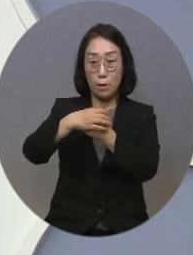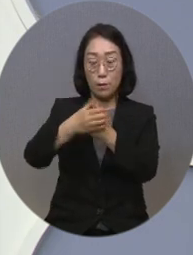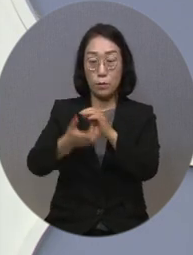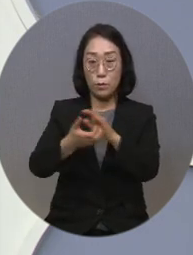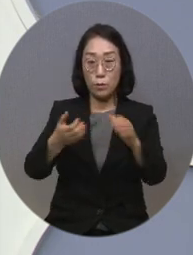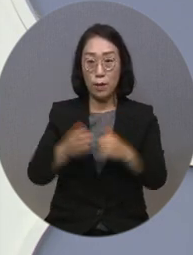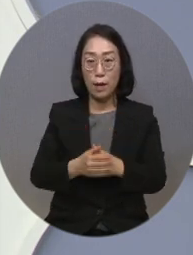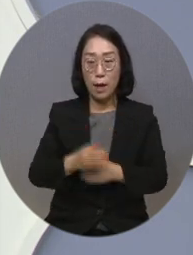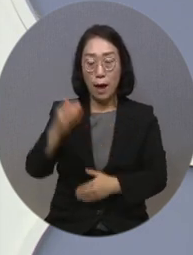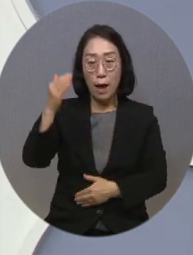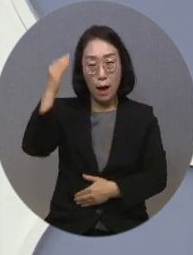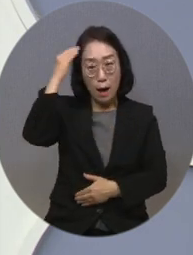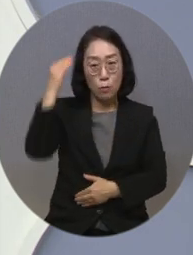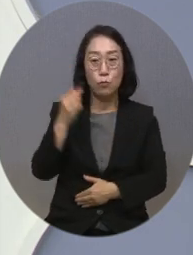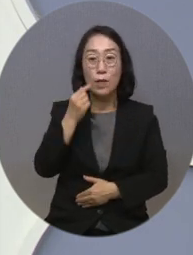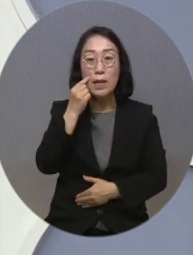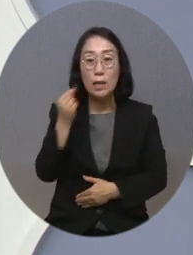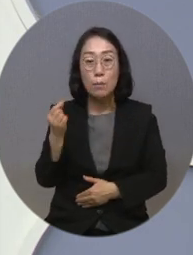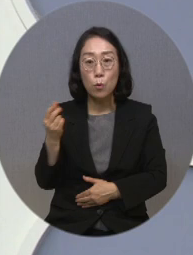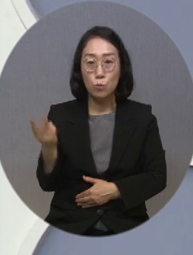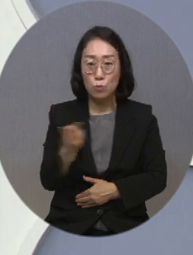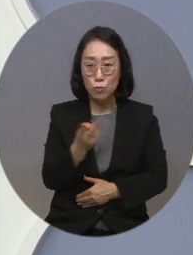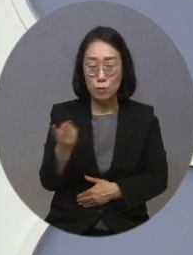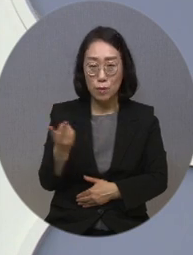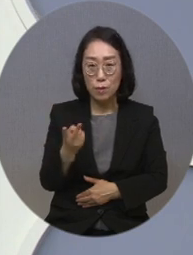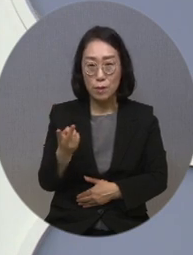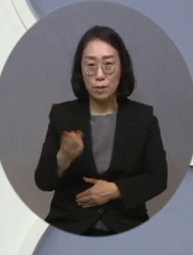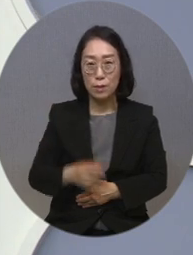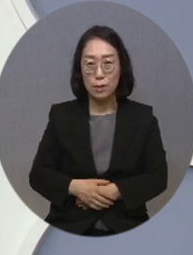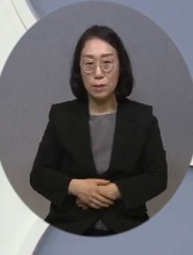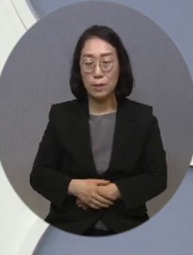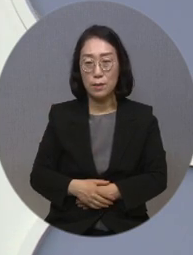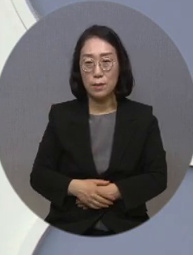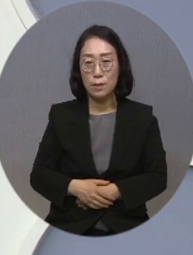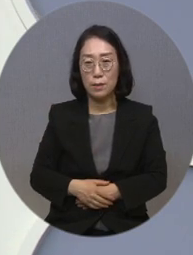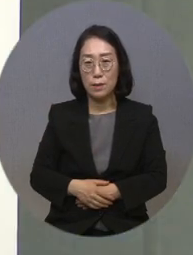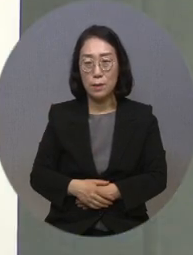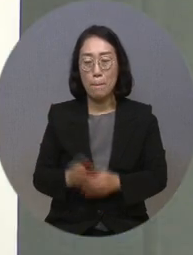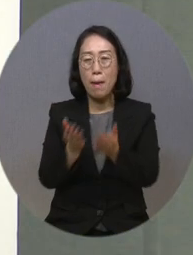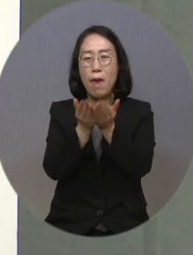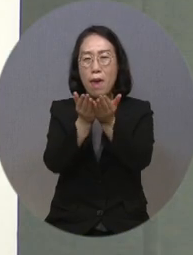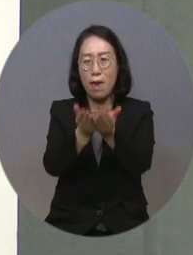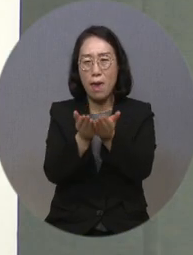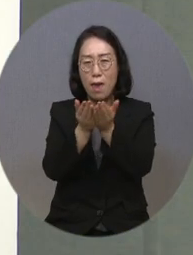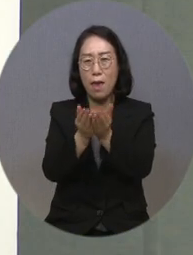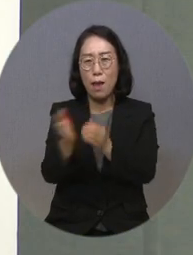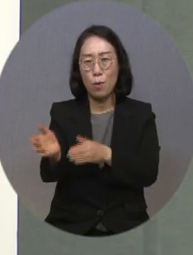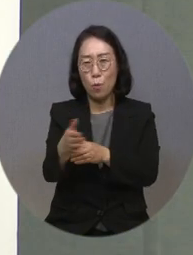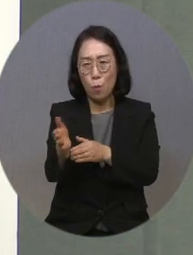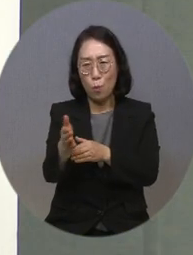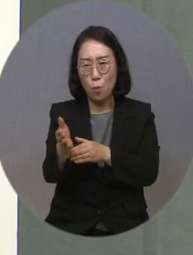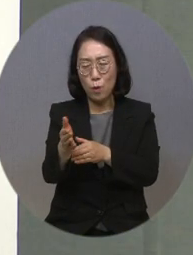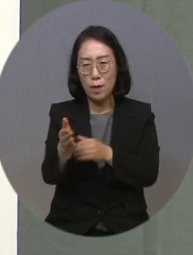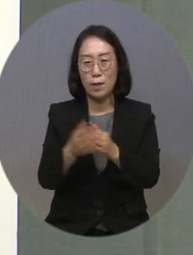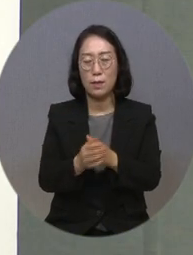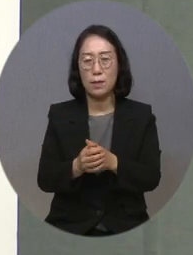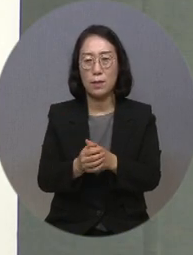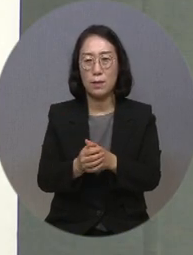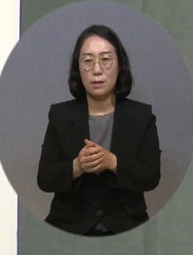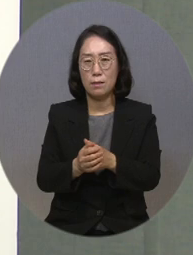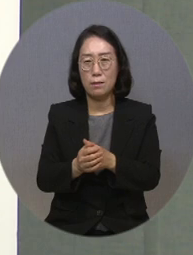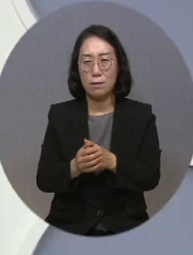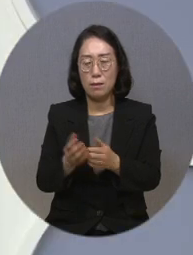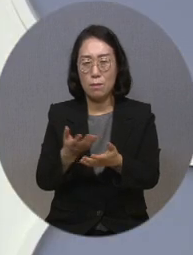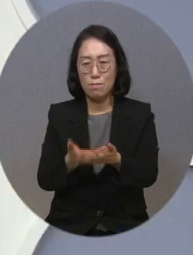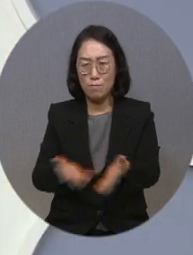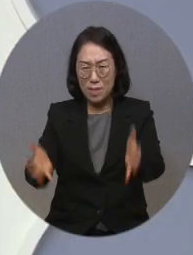한일 어업협정이 굉장히 그 소위 쌍끌이라고 해서 그렇죠. 굉장히 시끄러운 그 사회 긁는 거. 네.